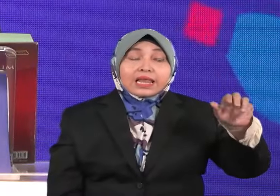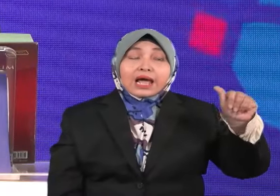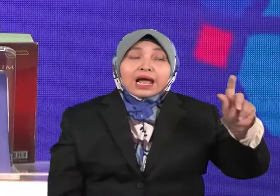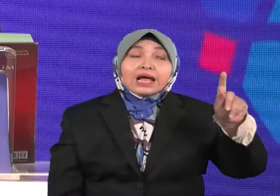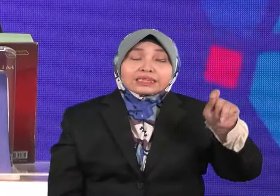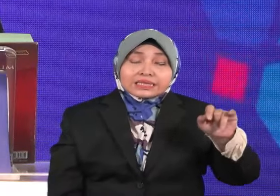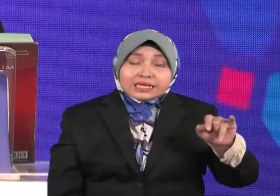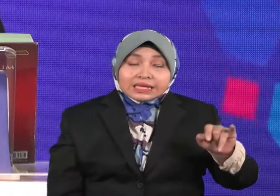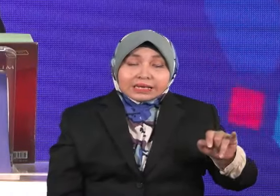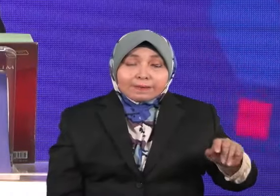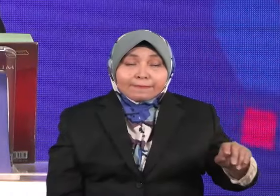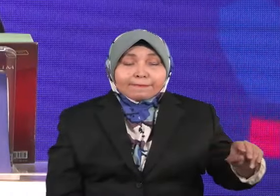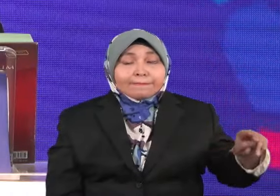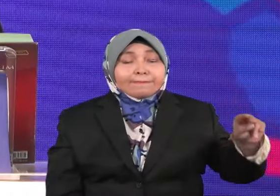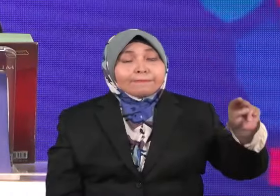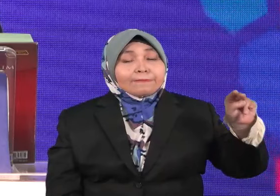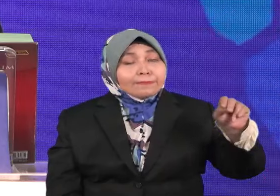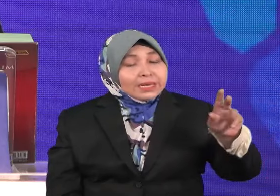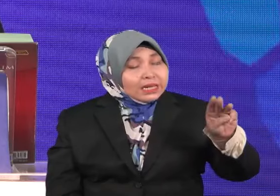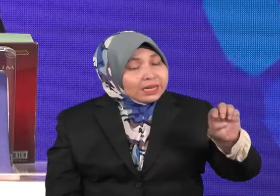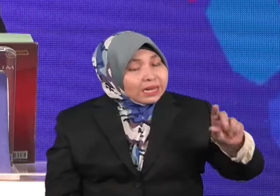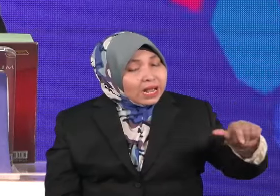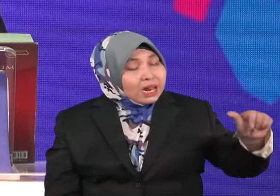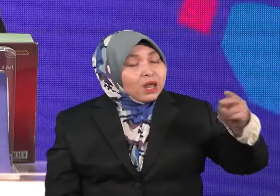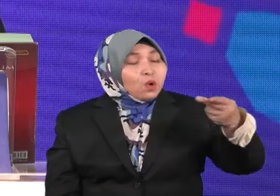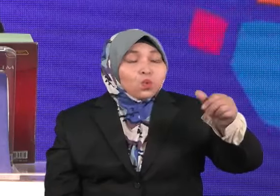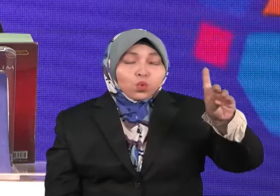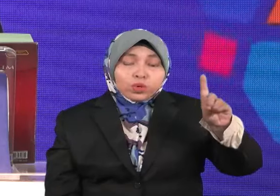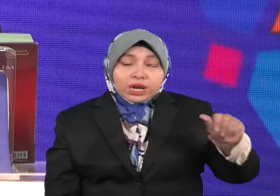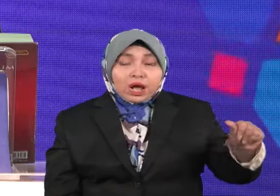وَبَيِّنَاتٍ مِّنَ الْهُدَى